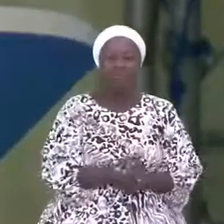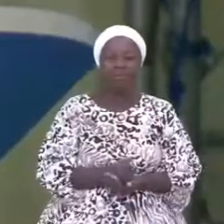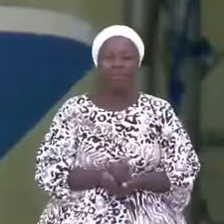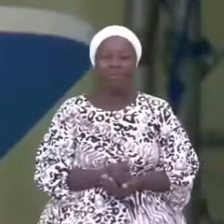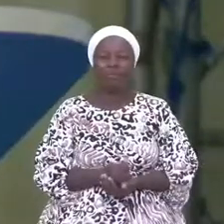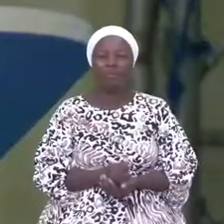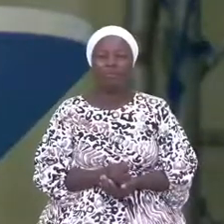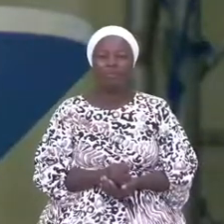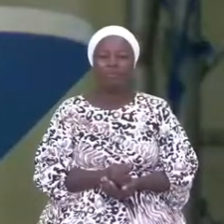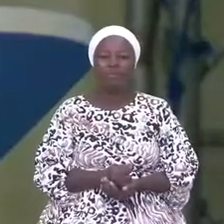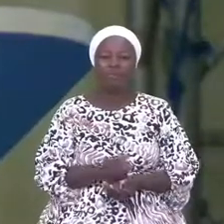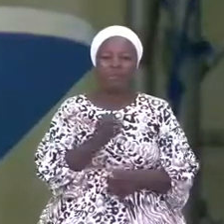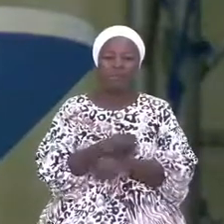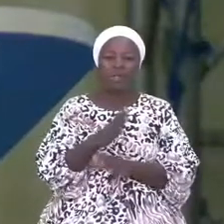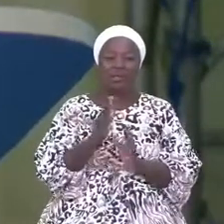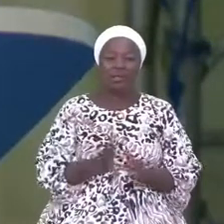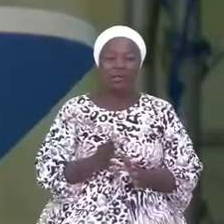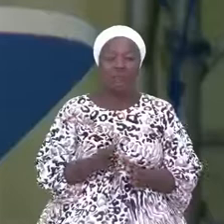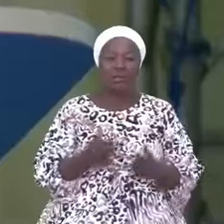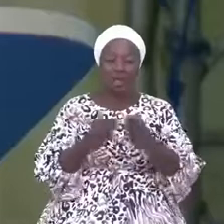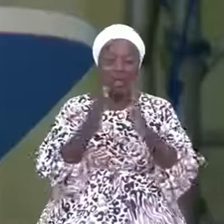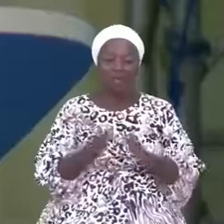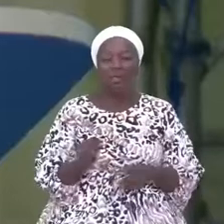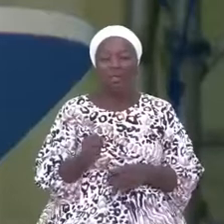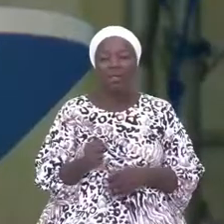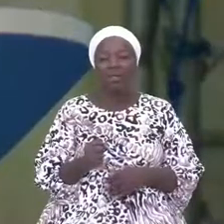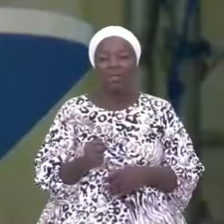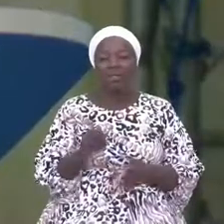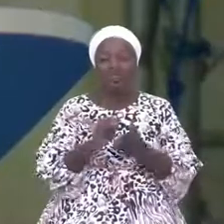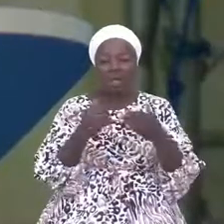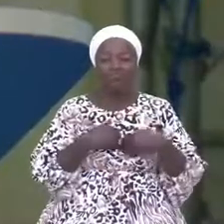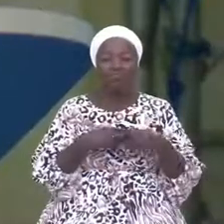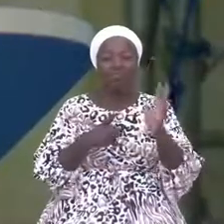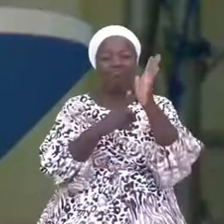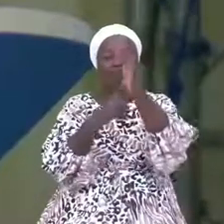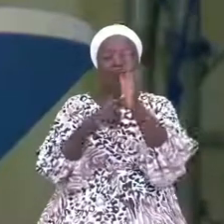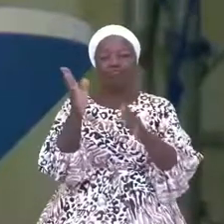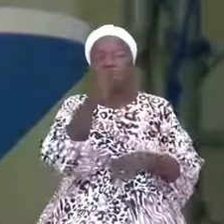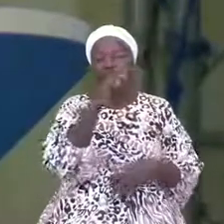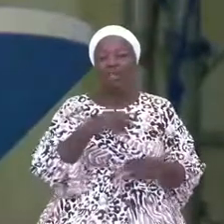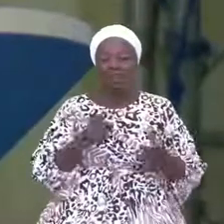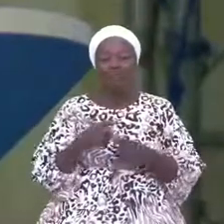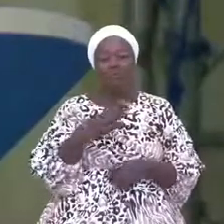Aidez-les afin que nous puissions rapidement nous occuper d'eux.